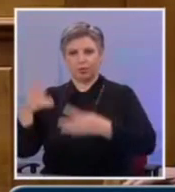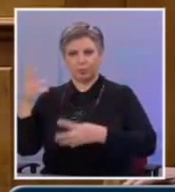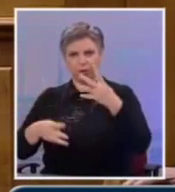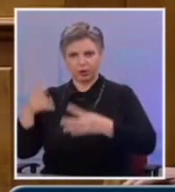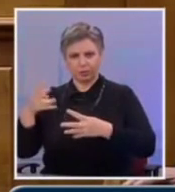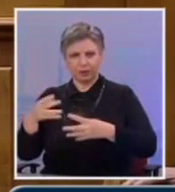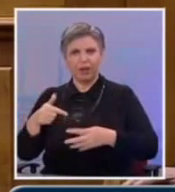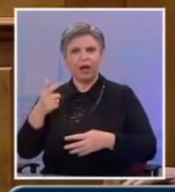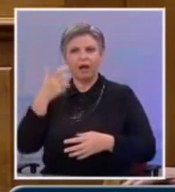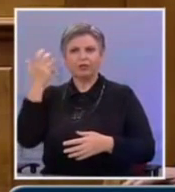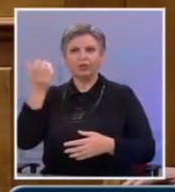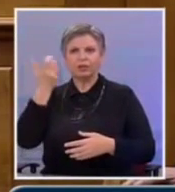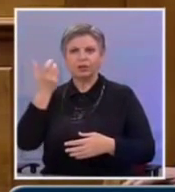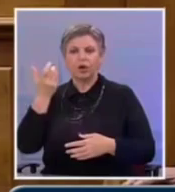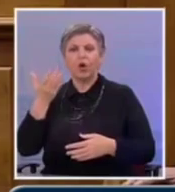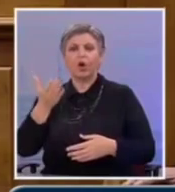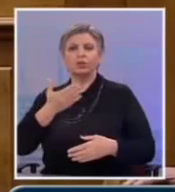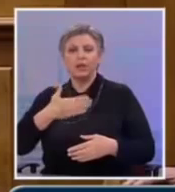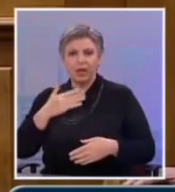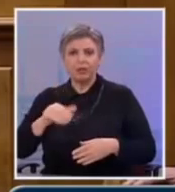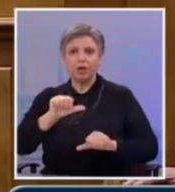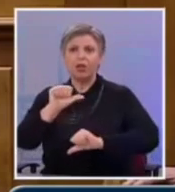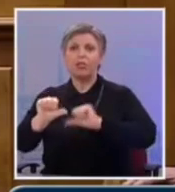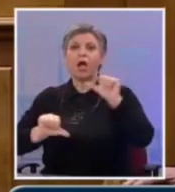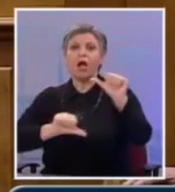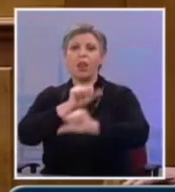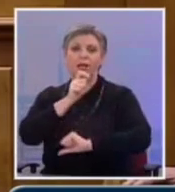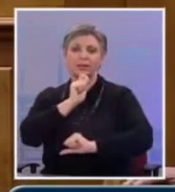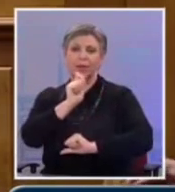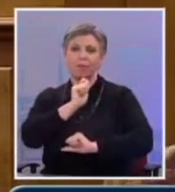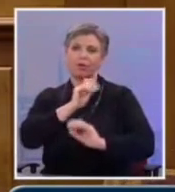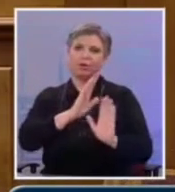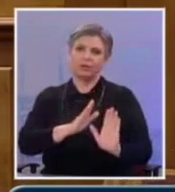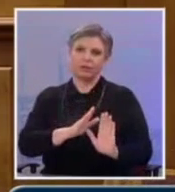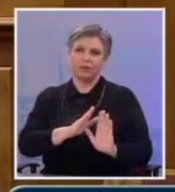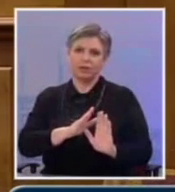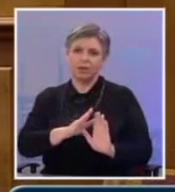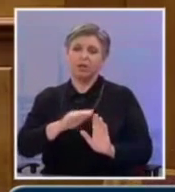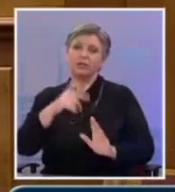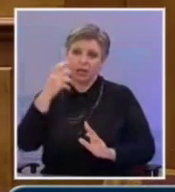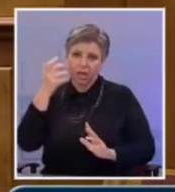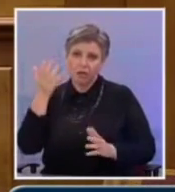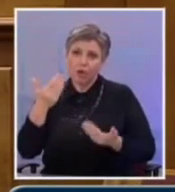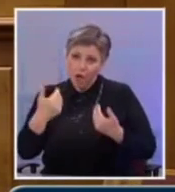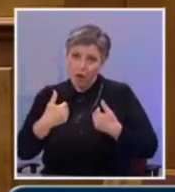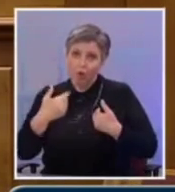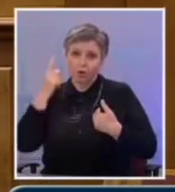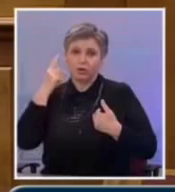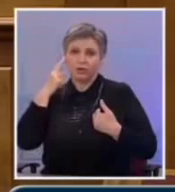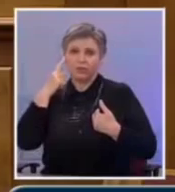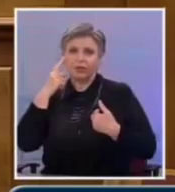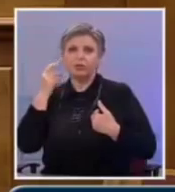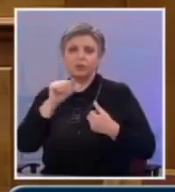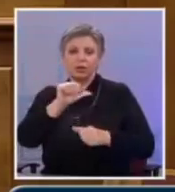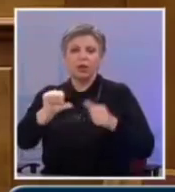άλλη πολιτική και προφανώς εξ όσων εγώ καταλαβαίνω από άλλη κυβέρνηση και εξ όσων εγώ γνωρίζω